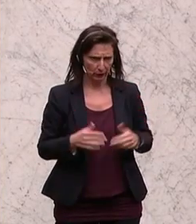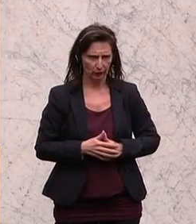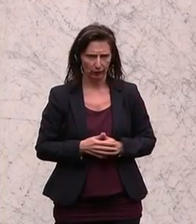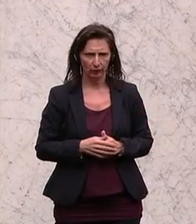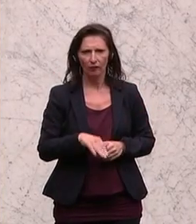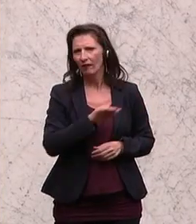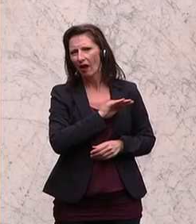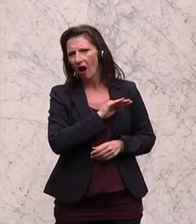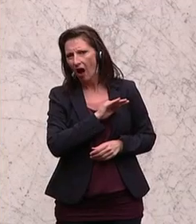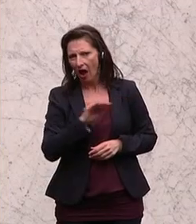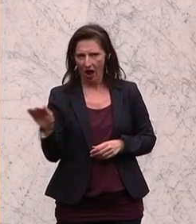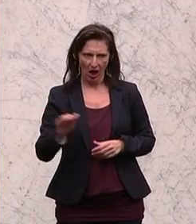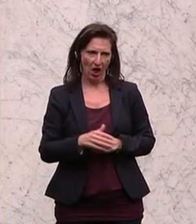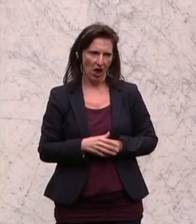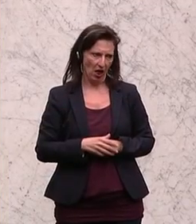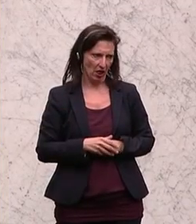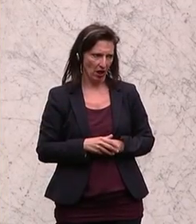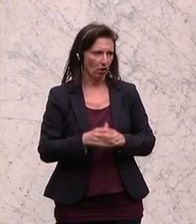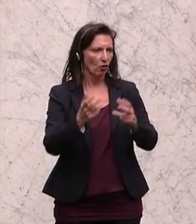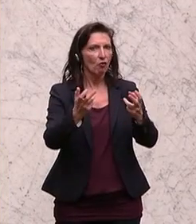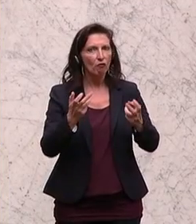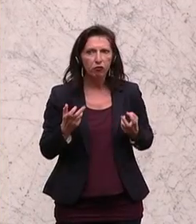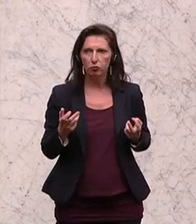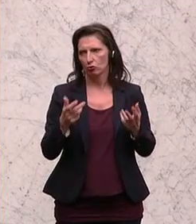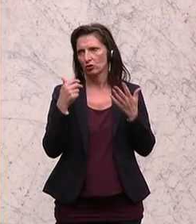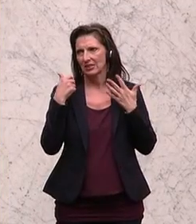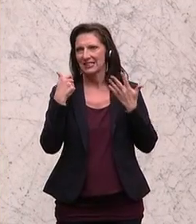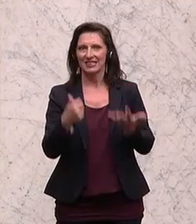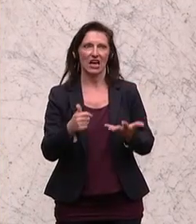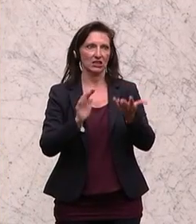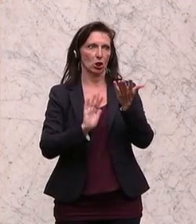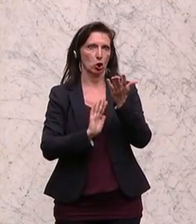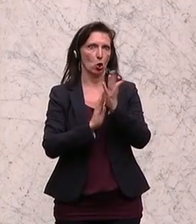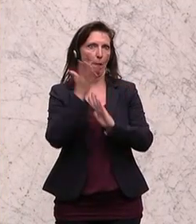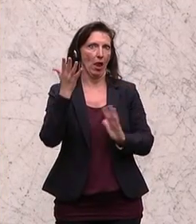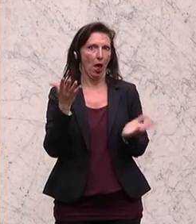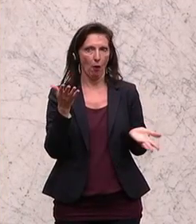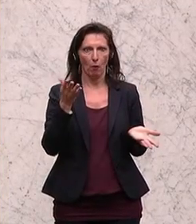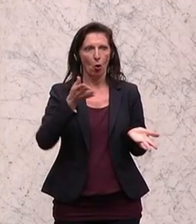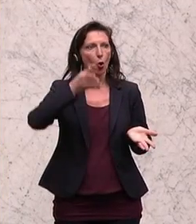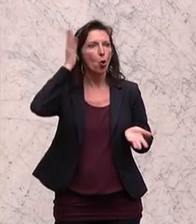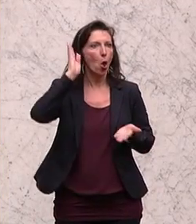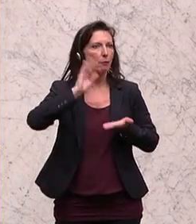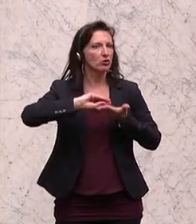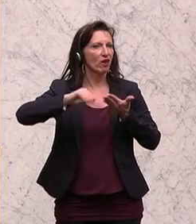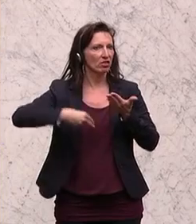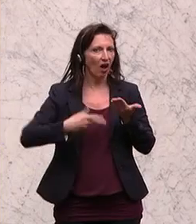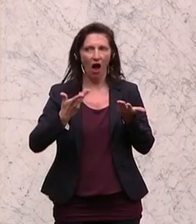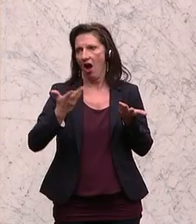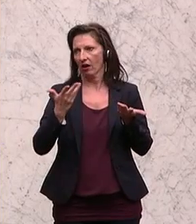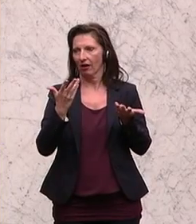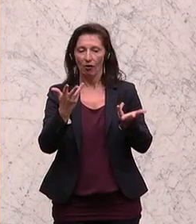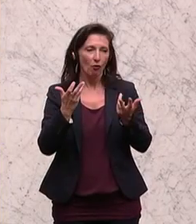Alle hätten wir uns wahrscheinlich ein schöneres Geschenk zum 60. Jubiläum der römischen Verträge gewünscht, ein